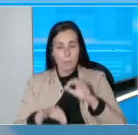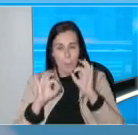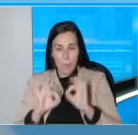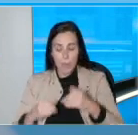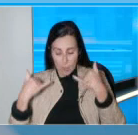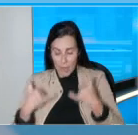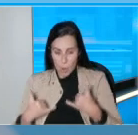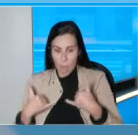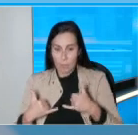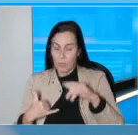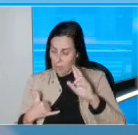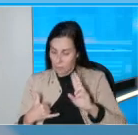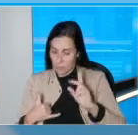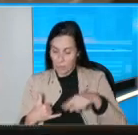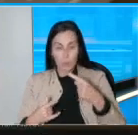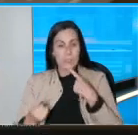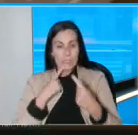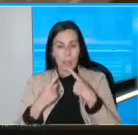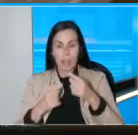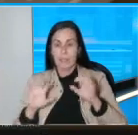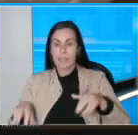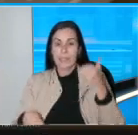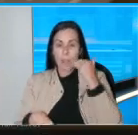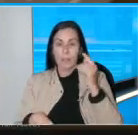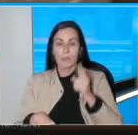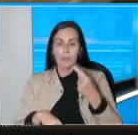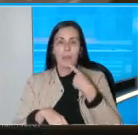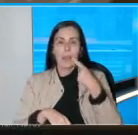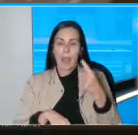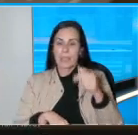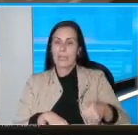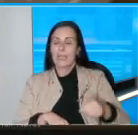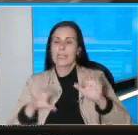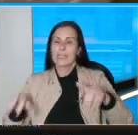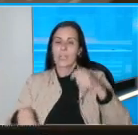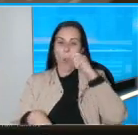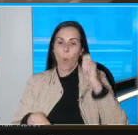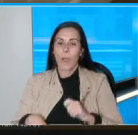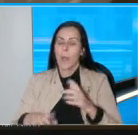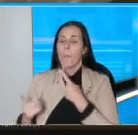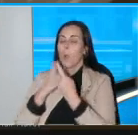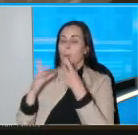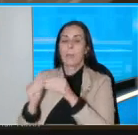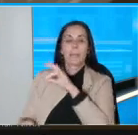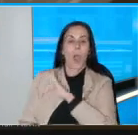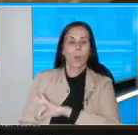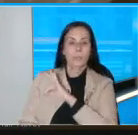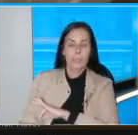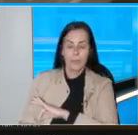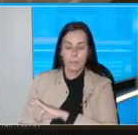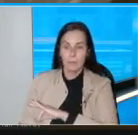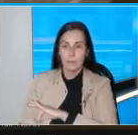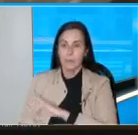וממש היום אמורה הייתה להתקיים שיחה, בה הנשיא ביידן אמור לעדכן את זלנסקי לגבי השיחות שלו עם הנשיא פוטין ביום